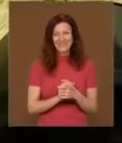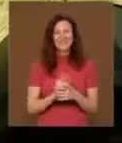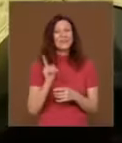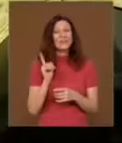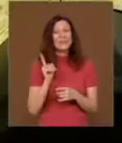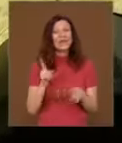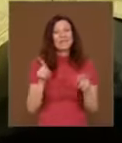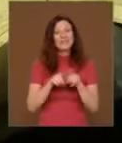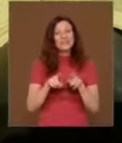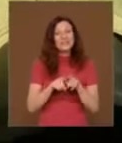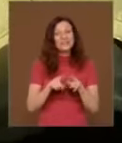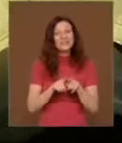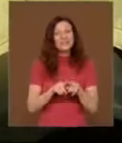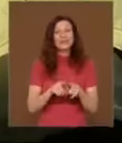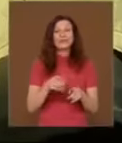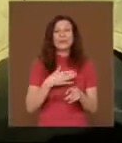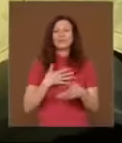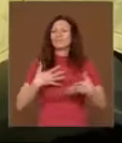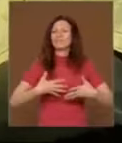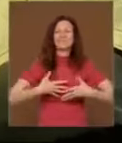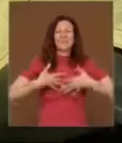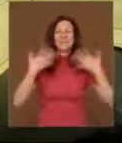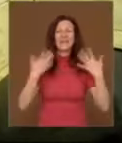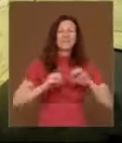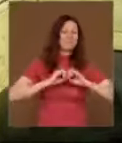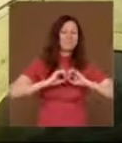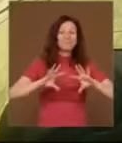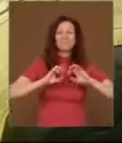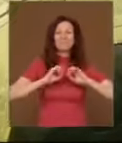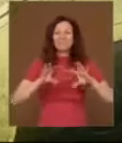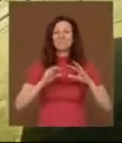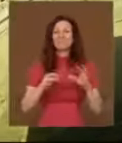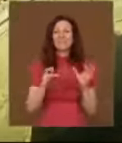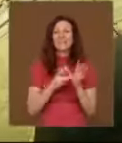Тогава също се възвестява Христовото